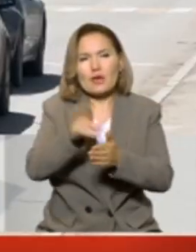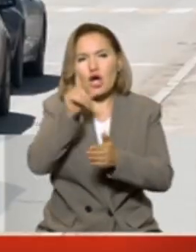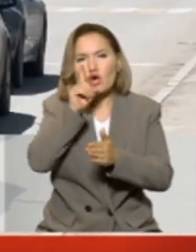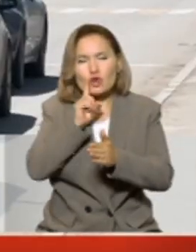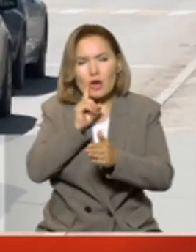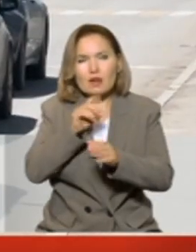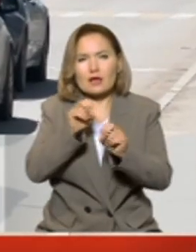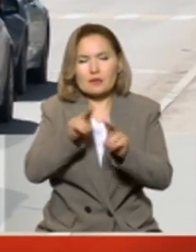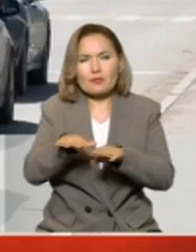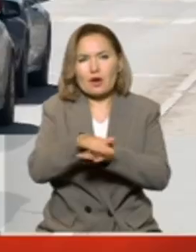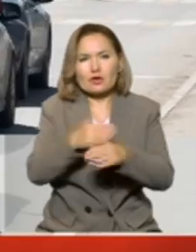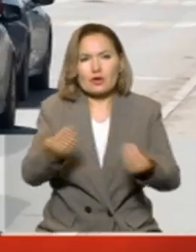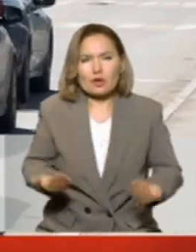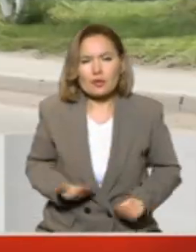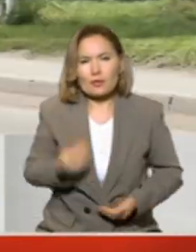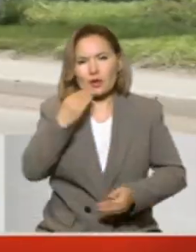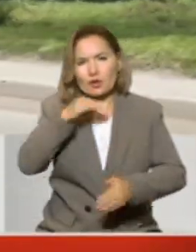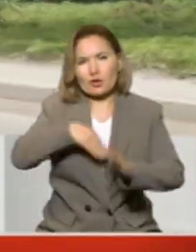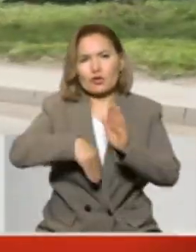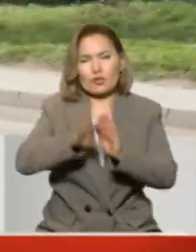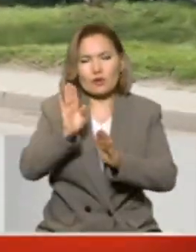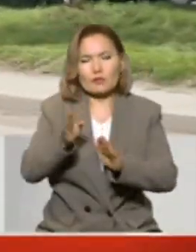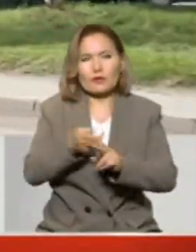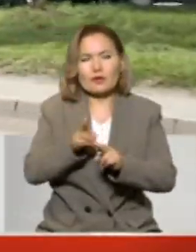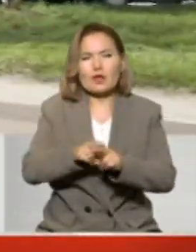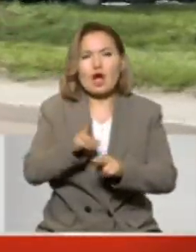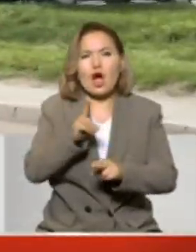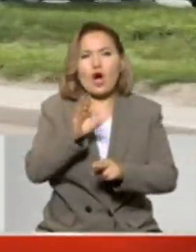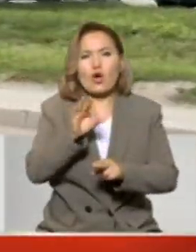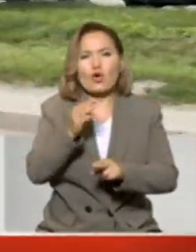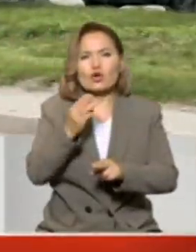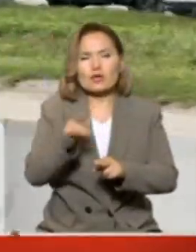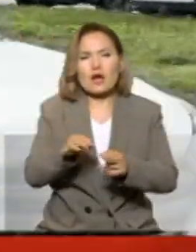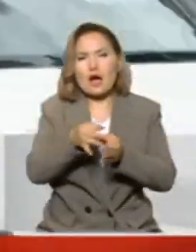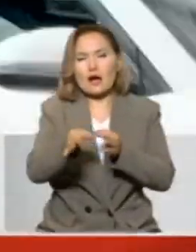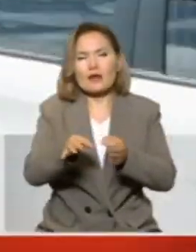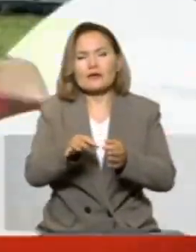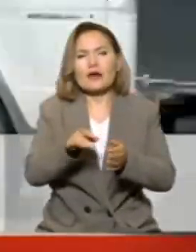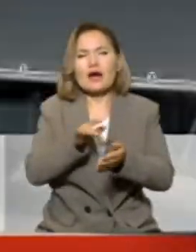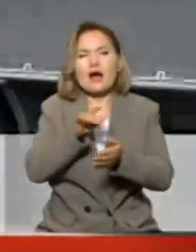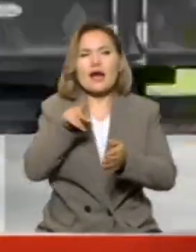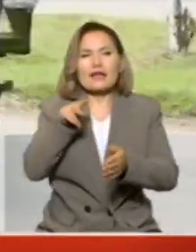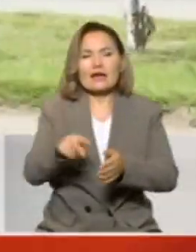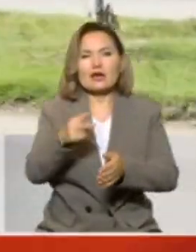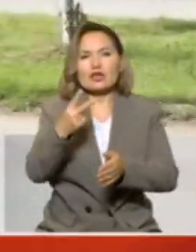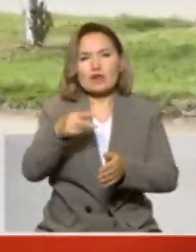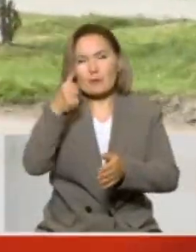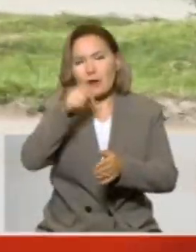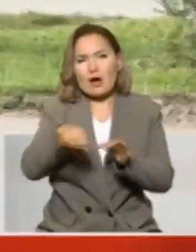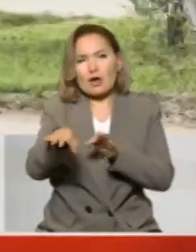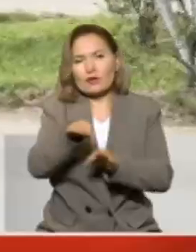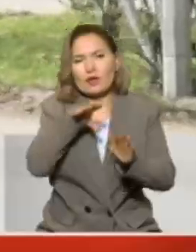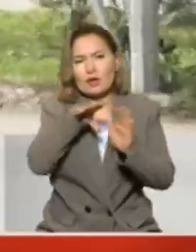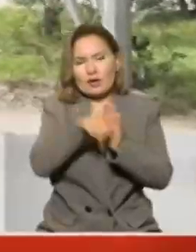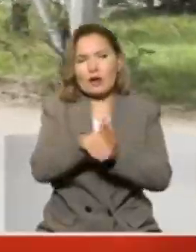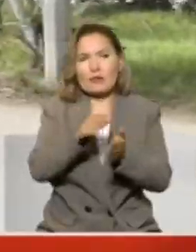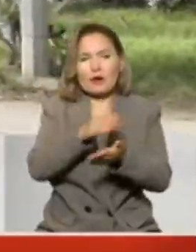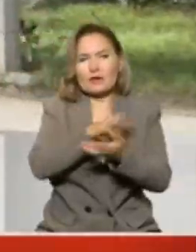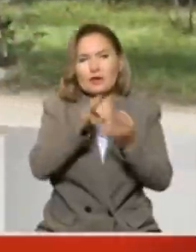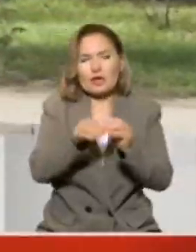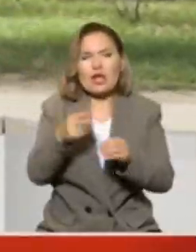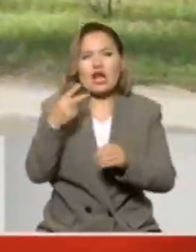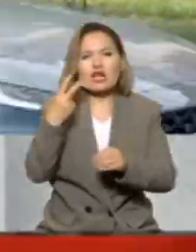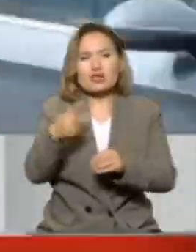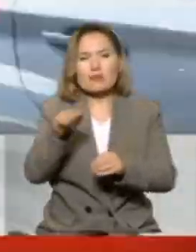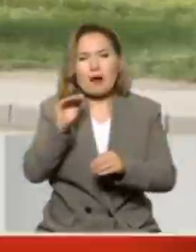ету мәселесі де қиындап барады. Қосшы қаласының инженерлік желілері 2020 жылғы бас жоспар бойынша салынған. Бар жоғы 20